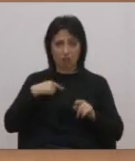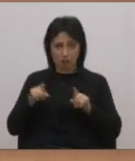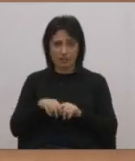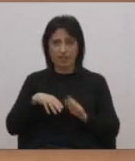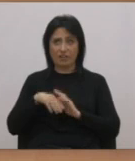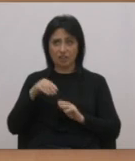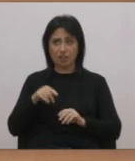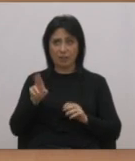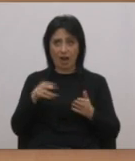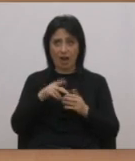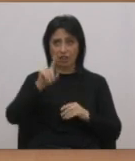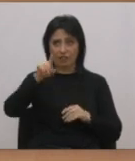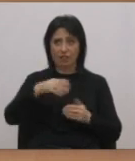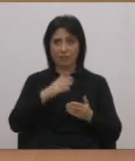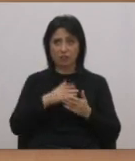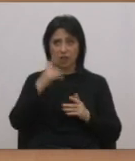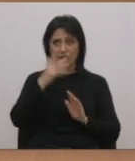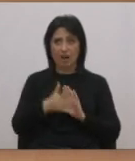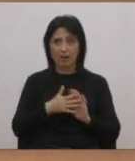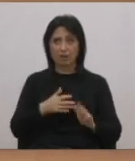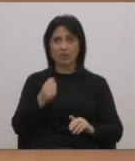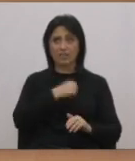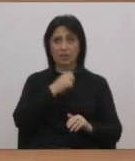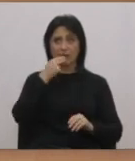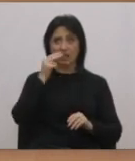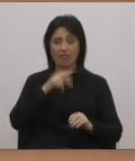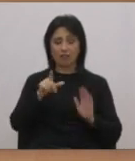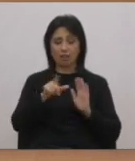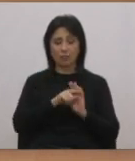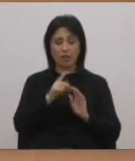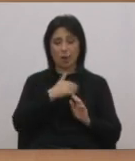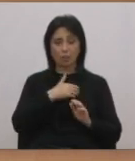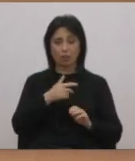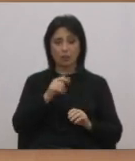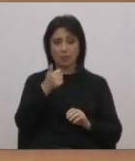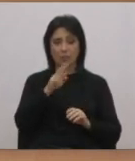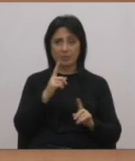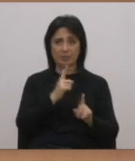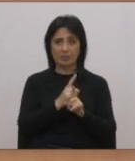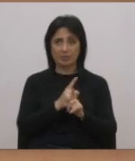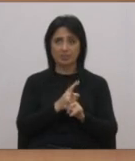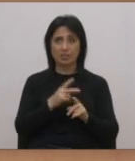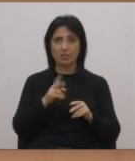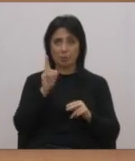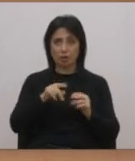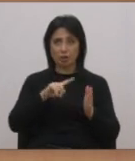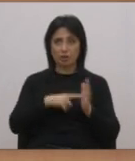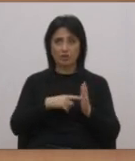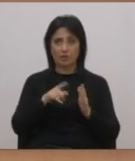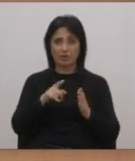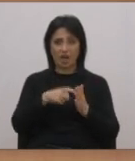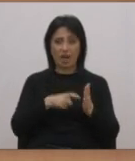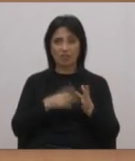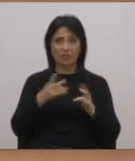აგვირჩია და ანგარიშვალდებულები ხართ, გავიგოთ. სამხედრო დამნაშავეს და რა უნდა და ჩვენ ვიცეპრემიერს. Მორჩა წერტილი არ უნდა ამას